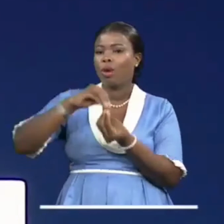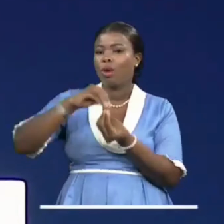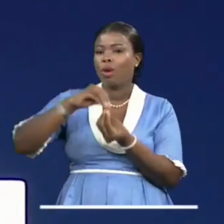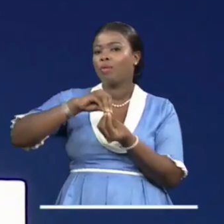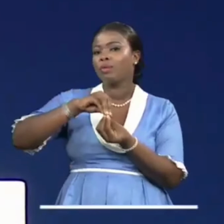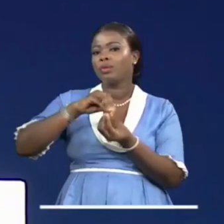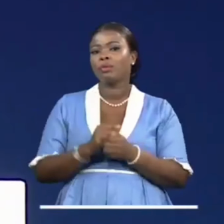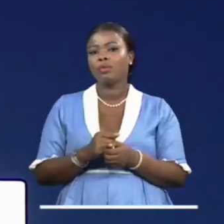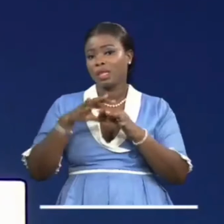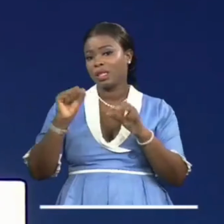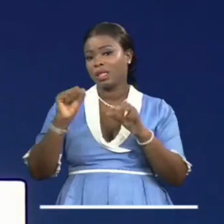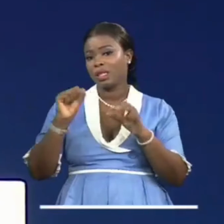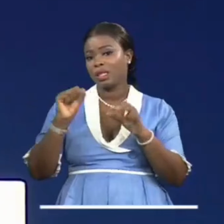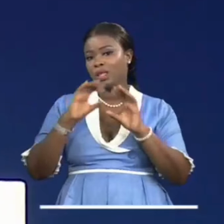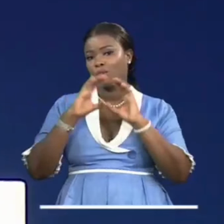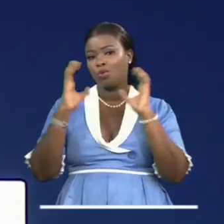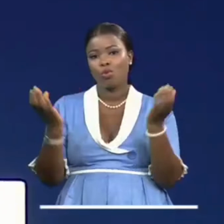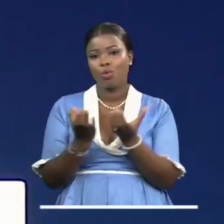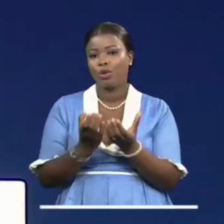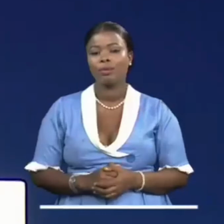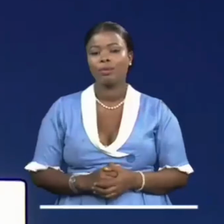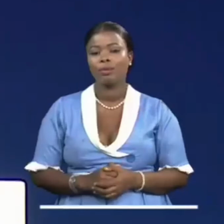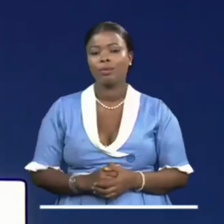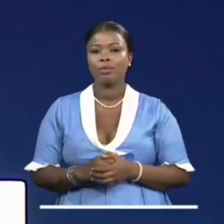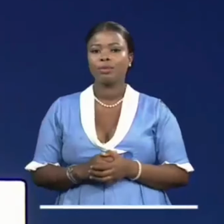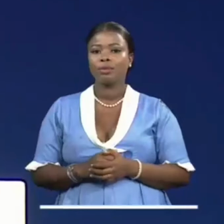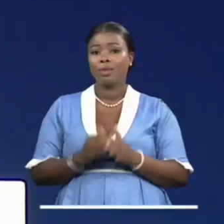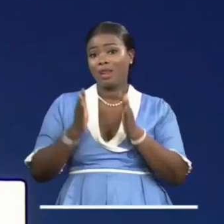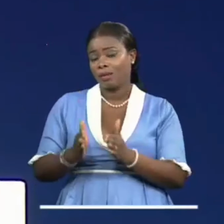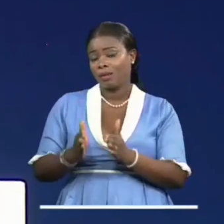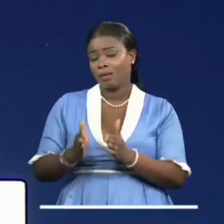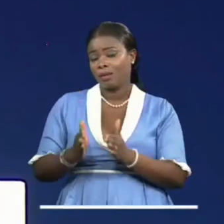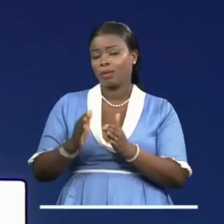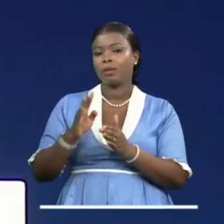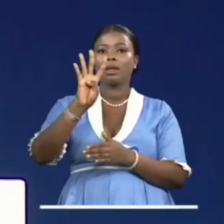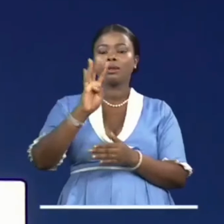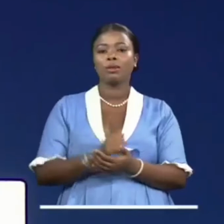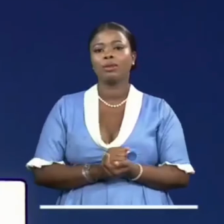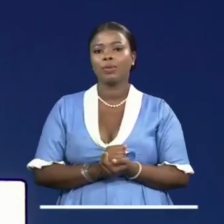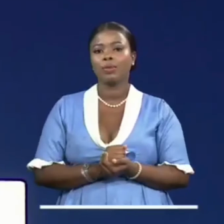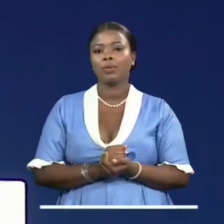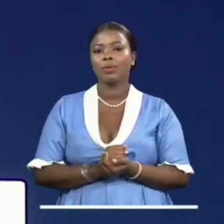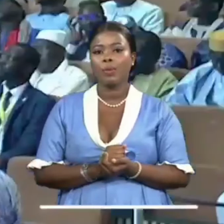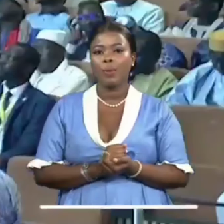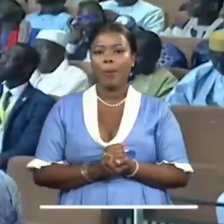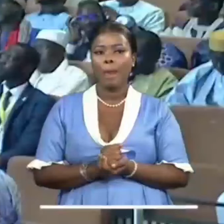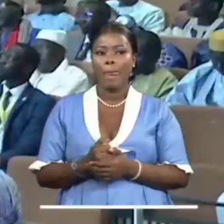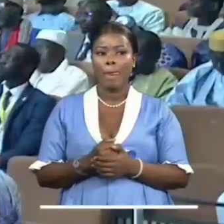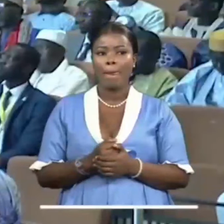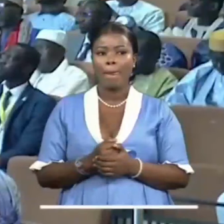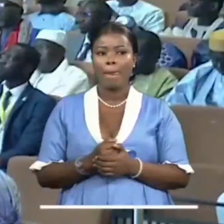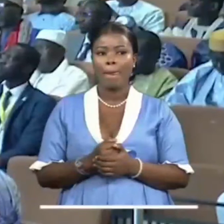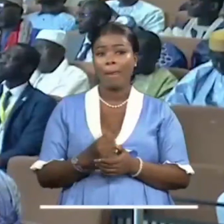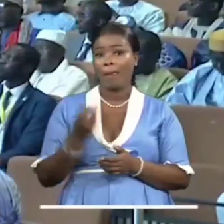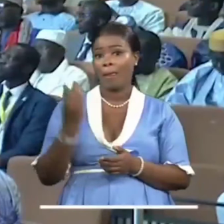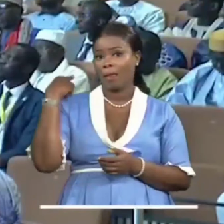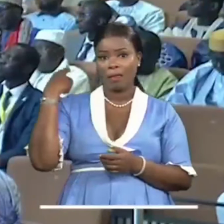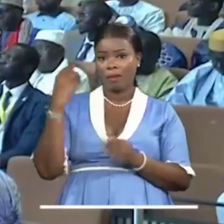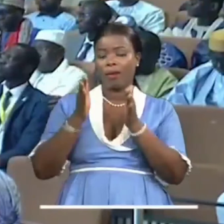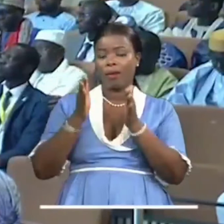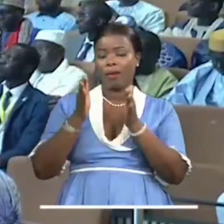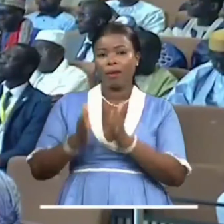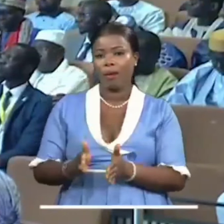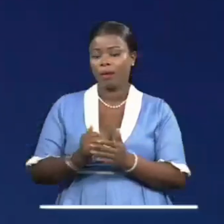vraiment des communauté l'axe 4 l'axe 4 c'est le dernier axe il